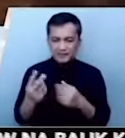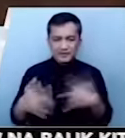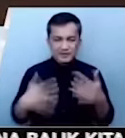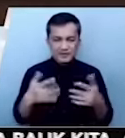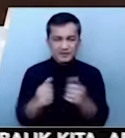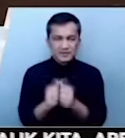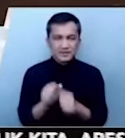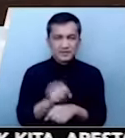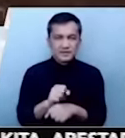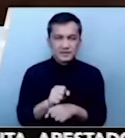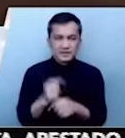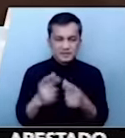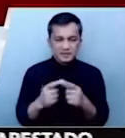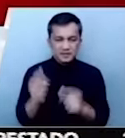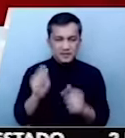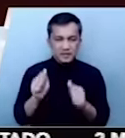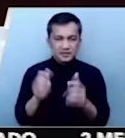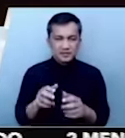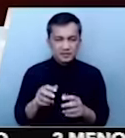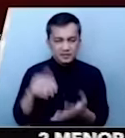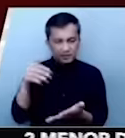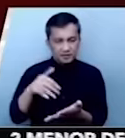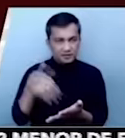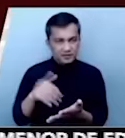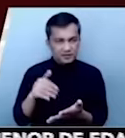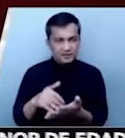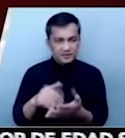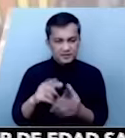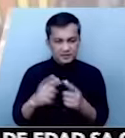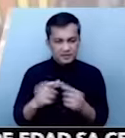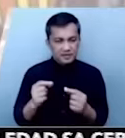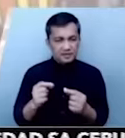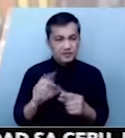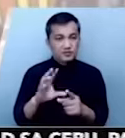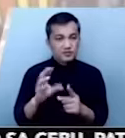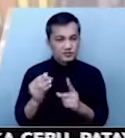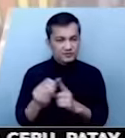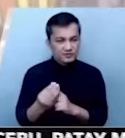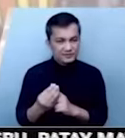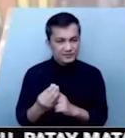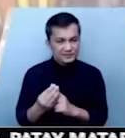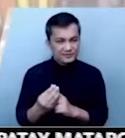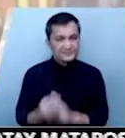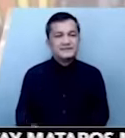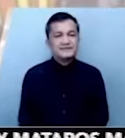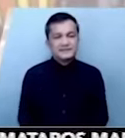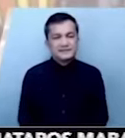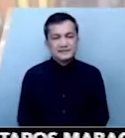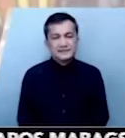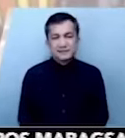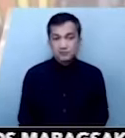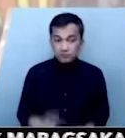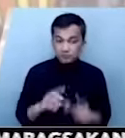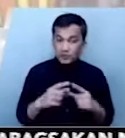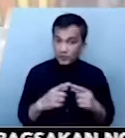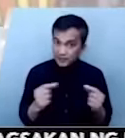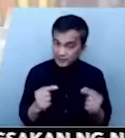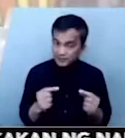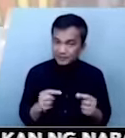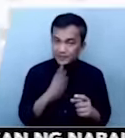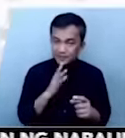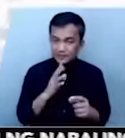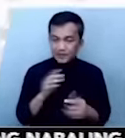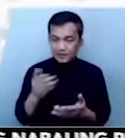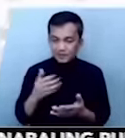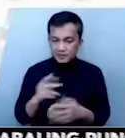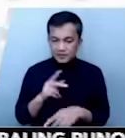Japanese actors at mapag-aralan ang Japanese culture. Speaking of Japanese, magko-concert sa Pilipinas ang